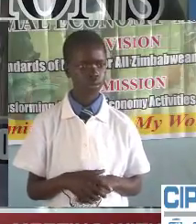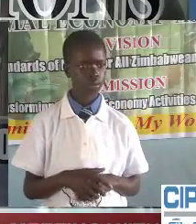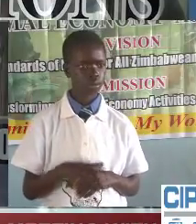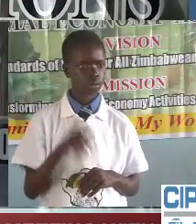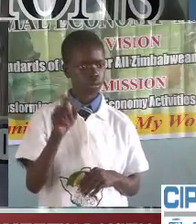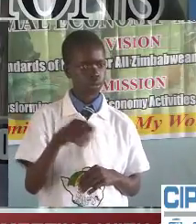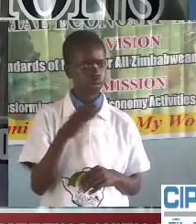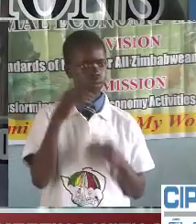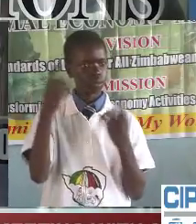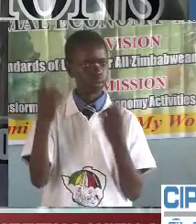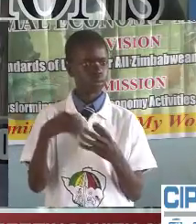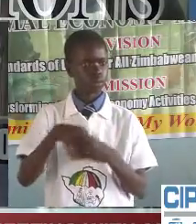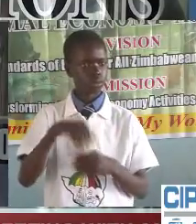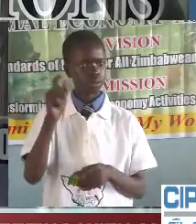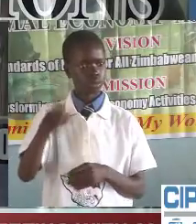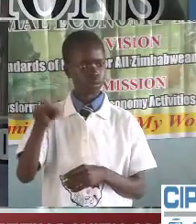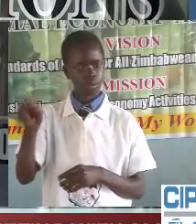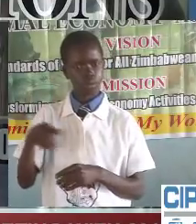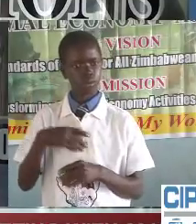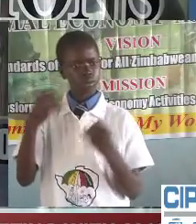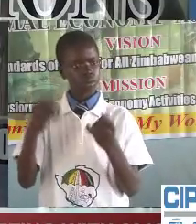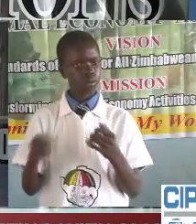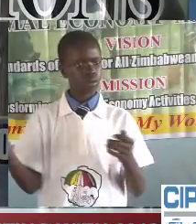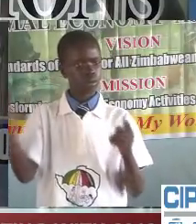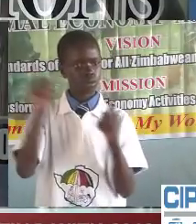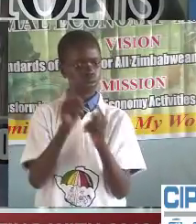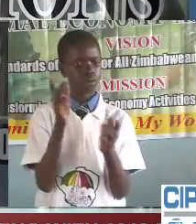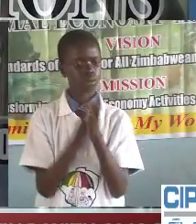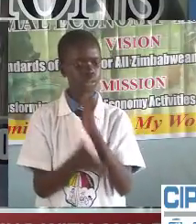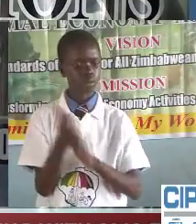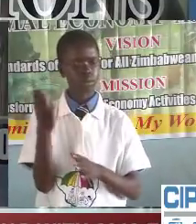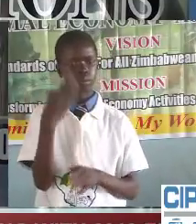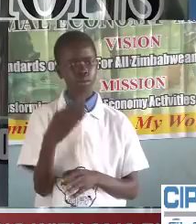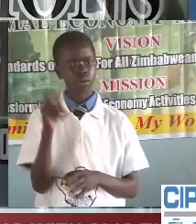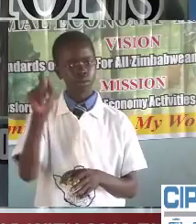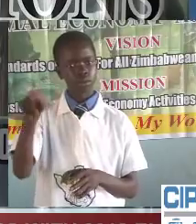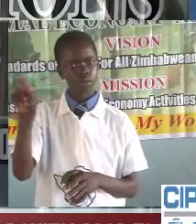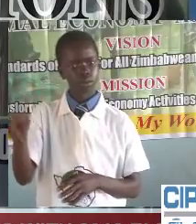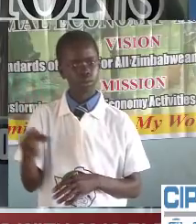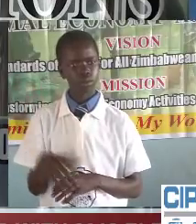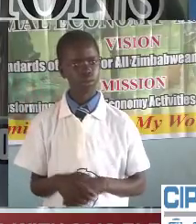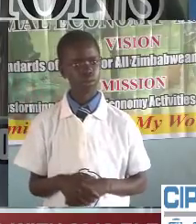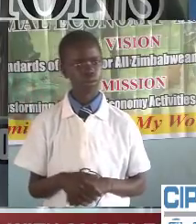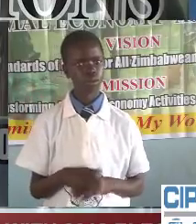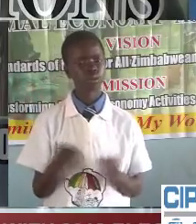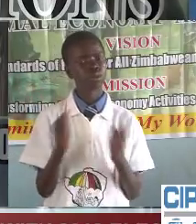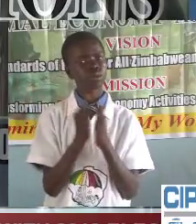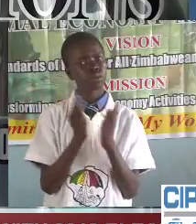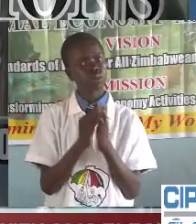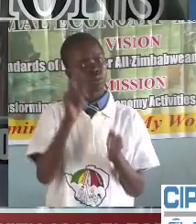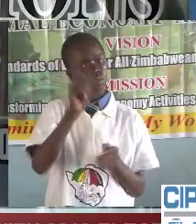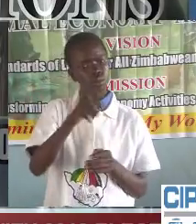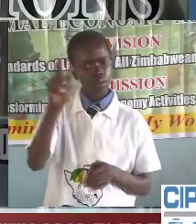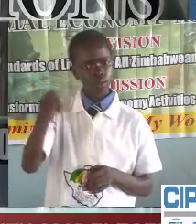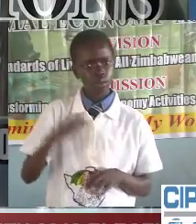tagara pasi kana kuti musati mawedzerawo pamapolicies. Muno muconstituency medu